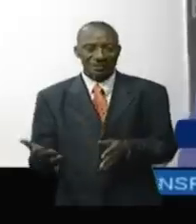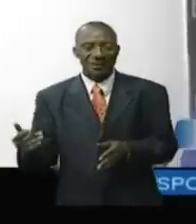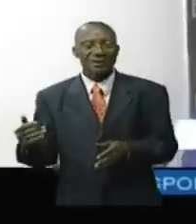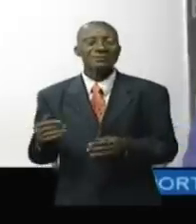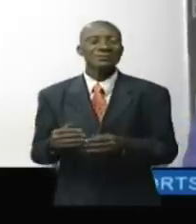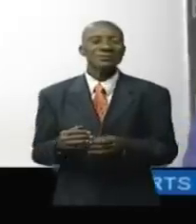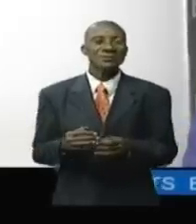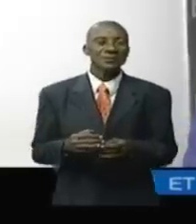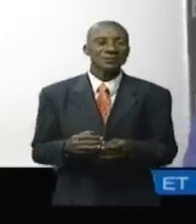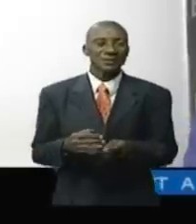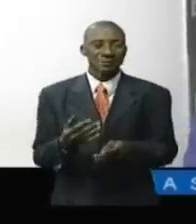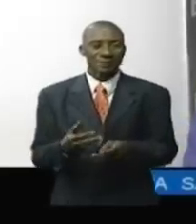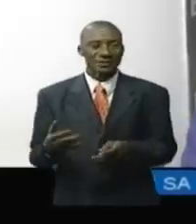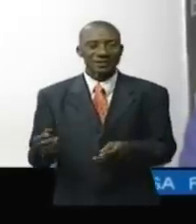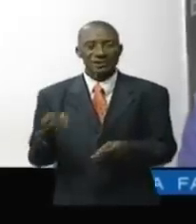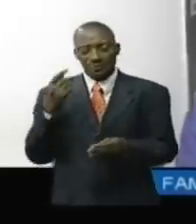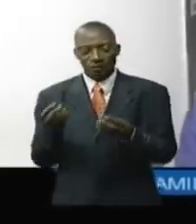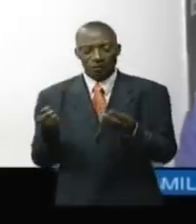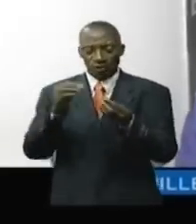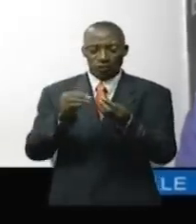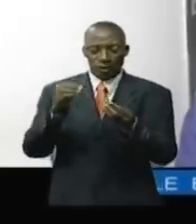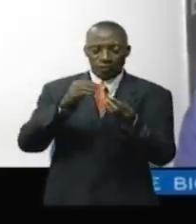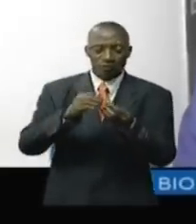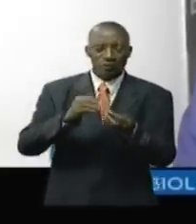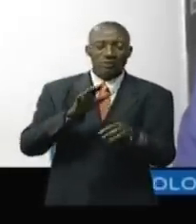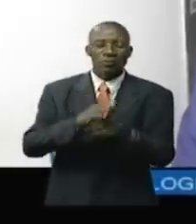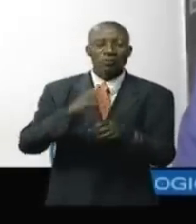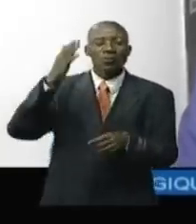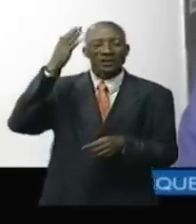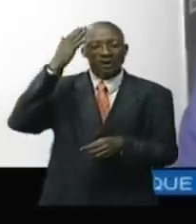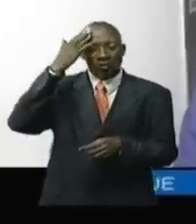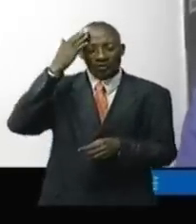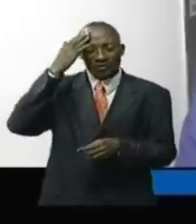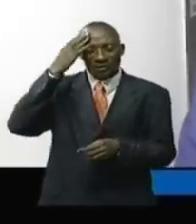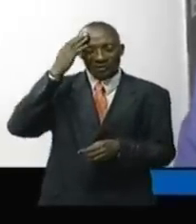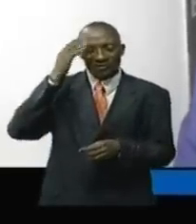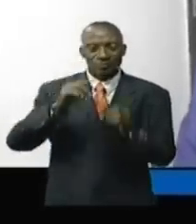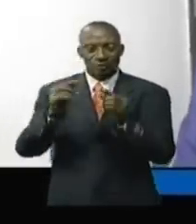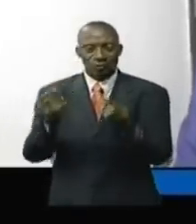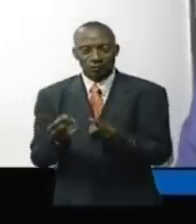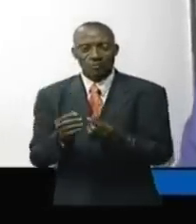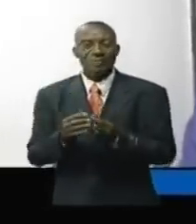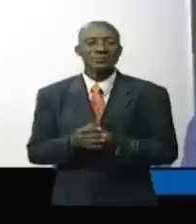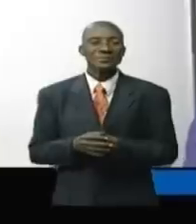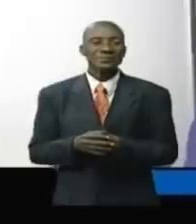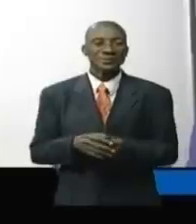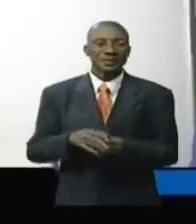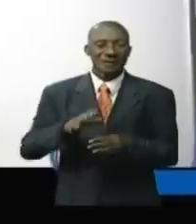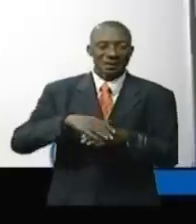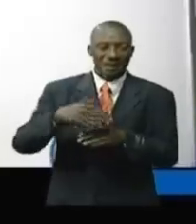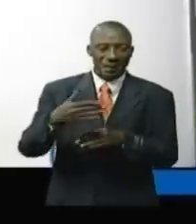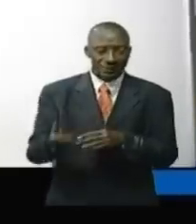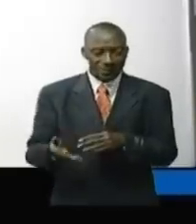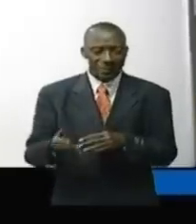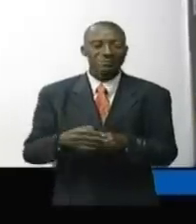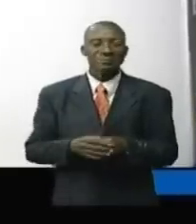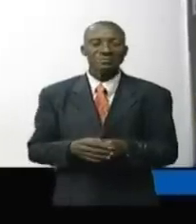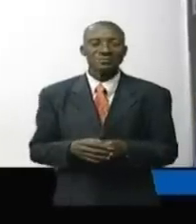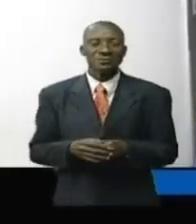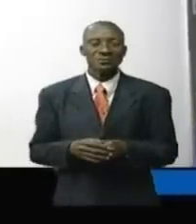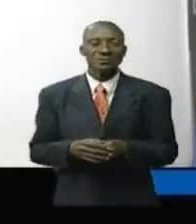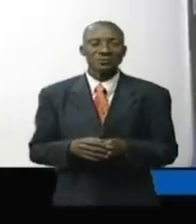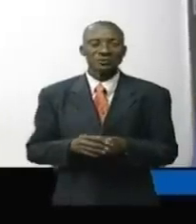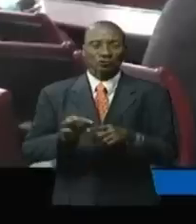actualiser leurs connaissances également dans ces volets. Et après cette phase, cela va s'accompagner de la formation du